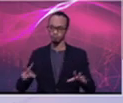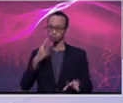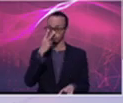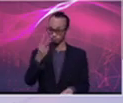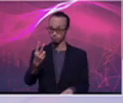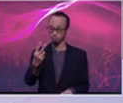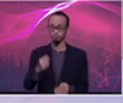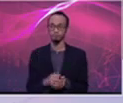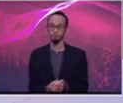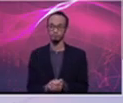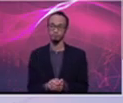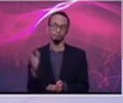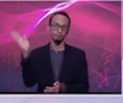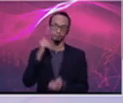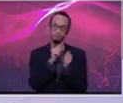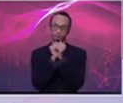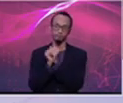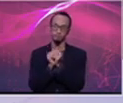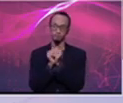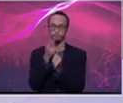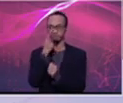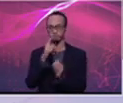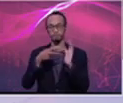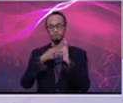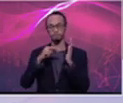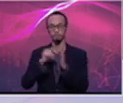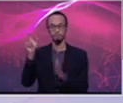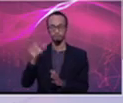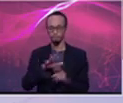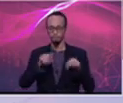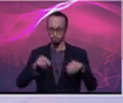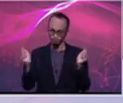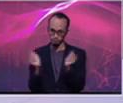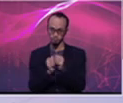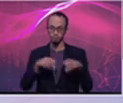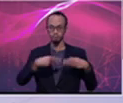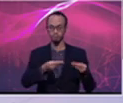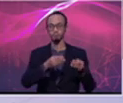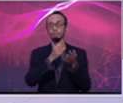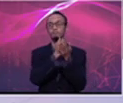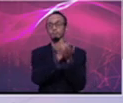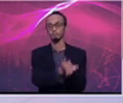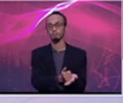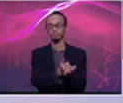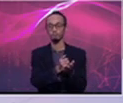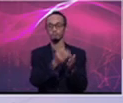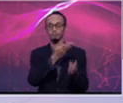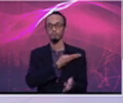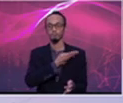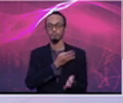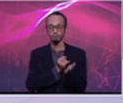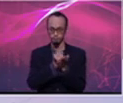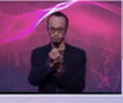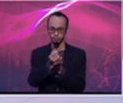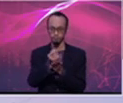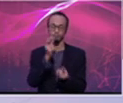mata mereka sendiri Jom bersama kami memaknakan Ramadan kali ini dengan memberi batu Gaza dan Yaman seikhlas hati mereka